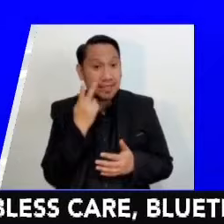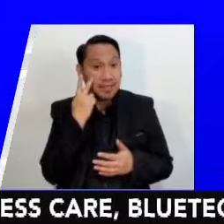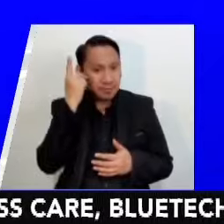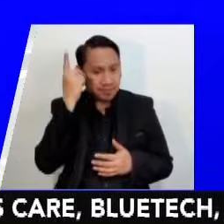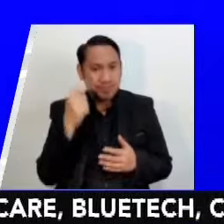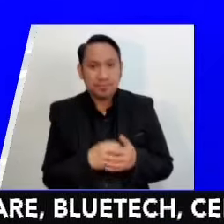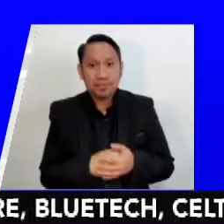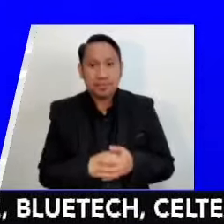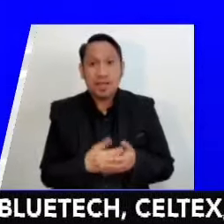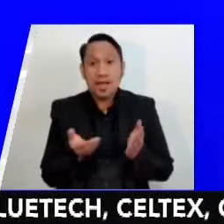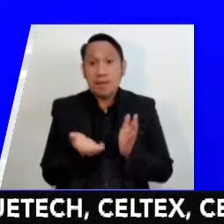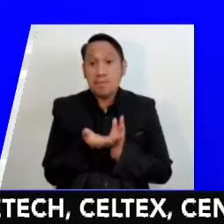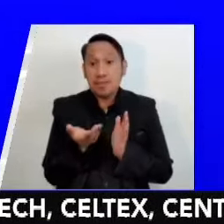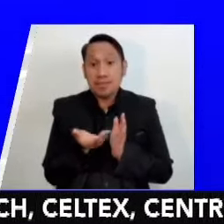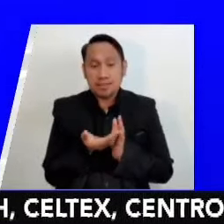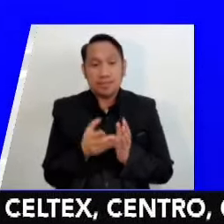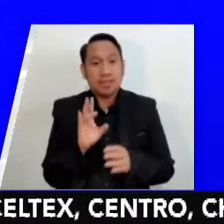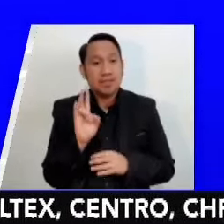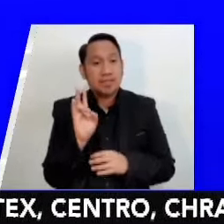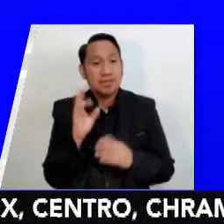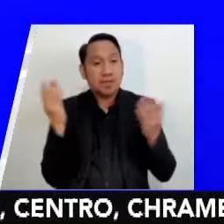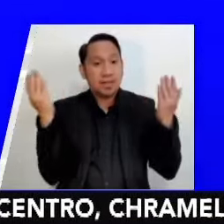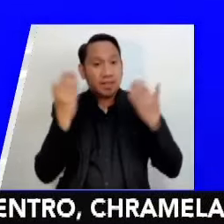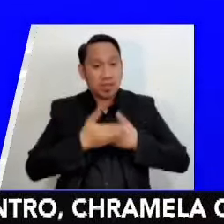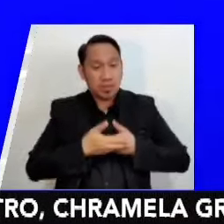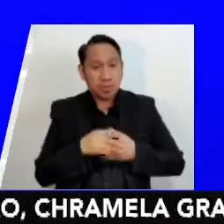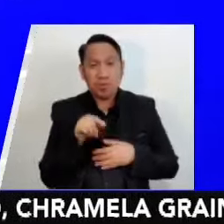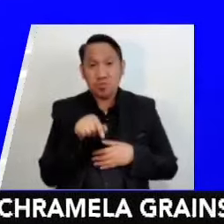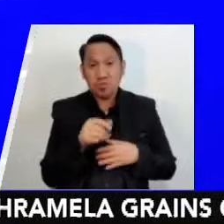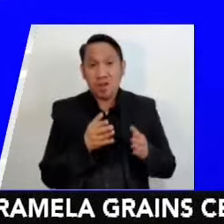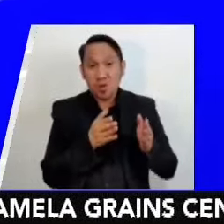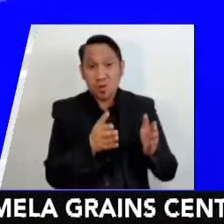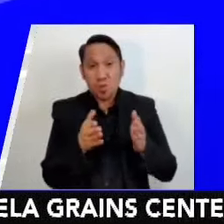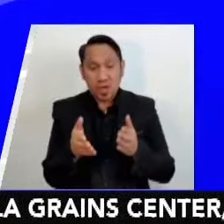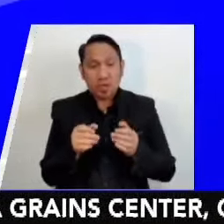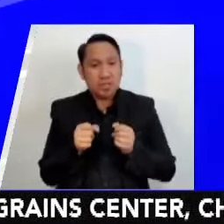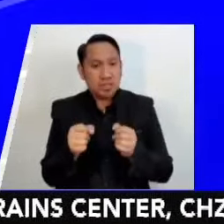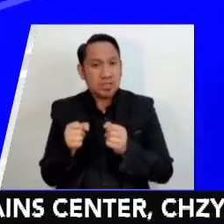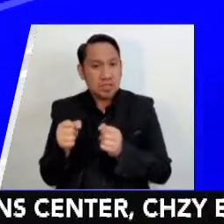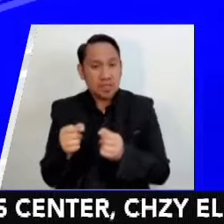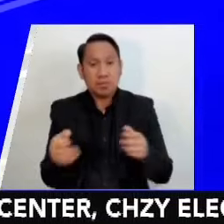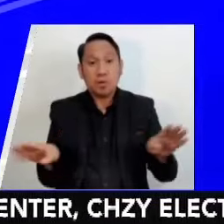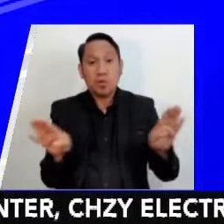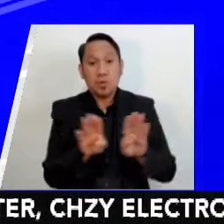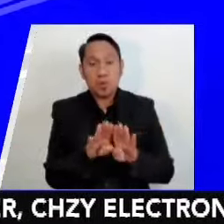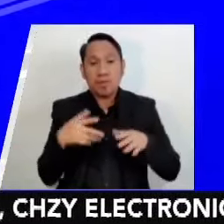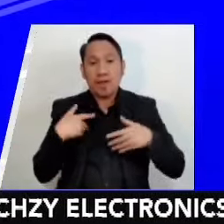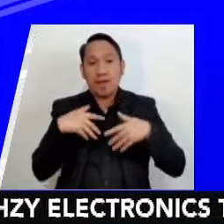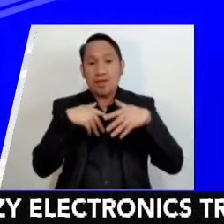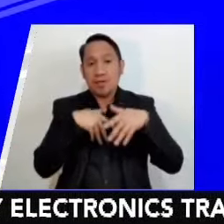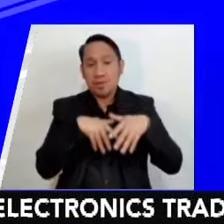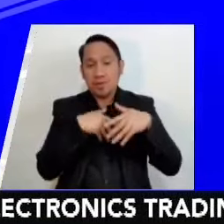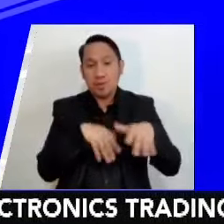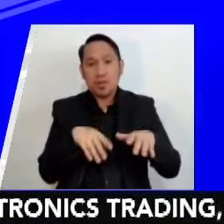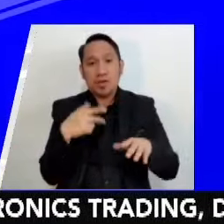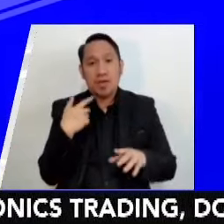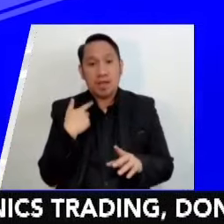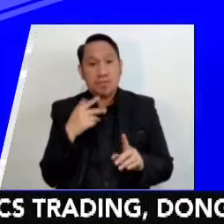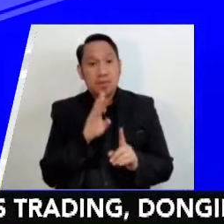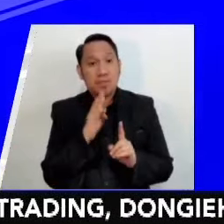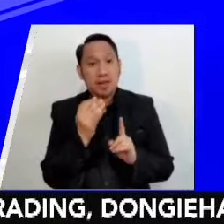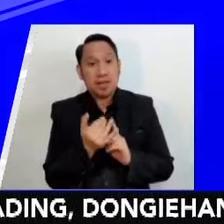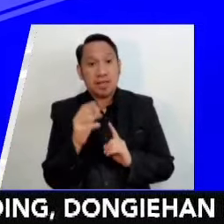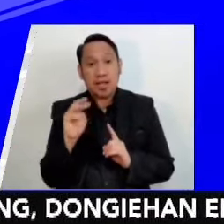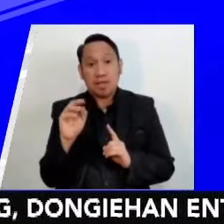ng gabi sa Miyerkules, ilang kalsada maapektuhan ang isasagawang prosesyon para sa araw ng Barangay May Bunga. Yan po ay ang Stella